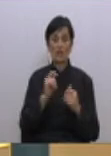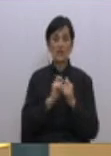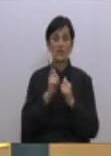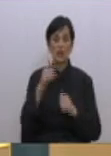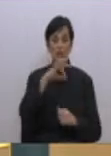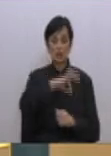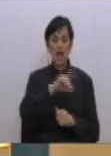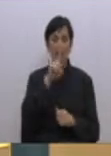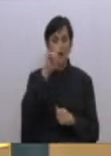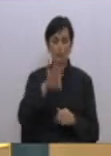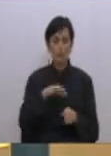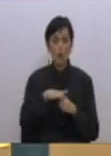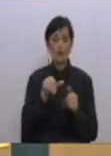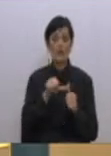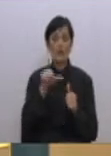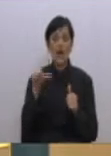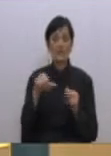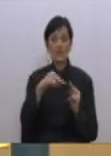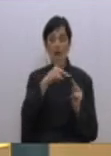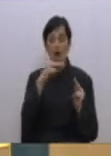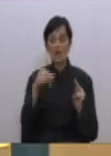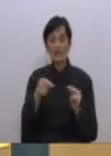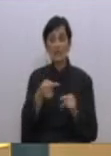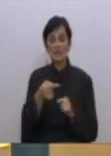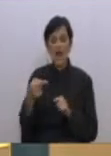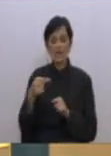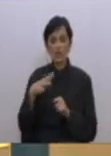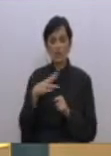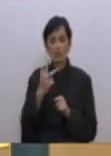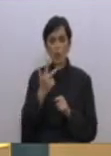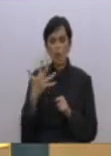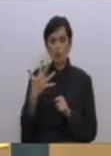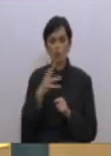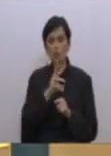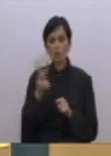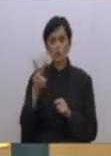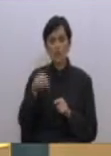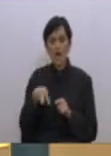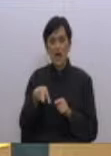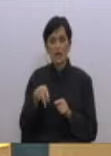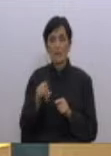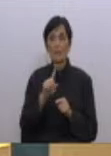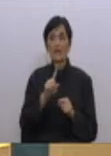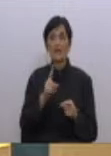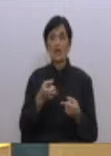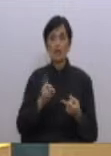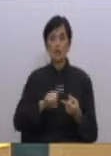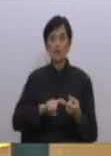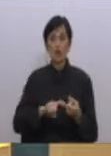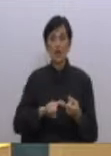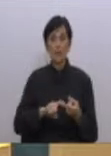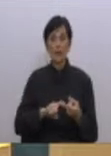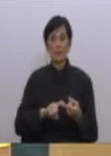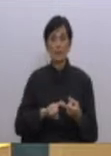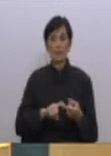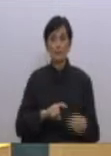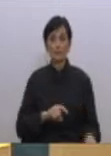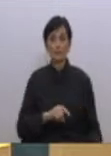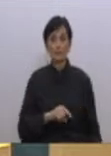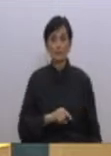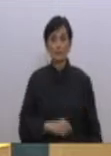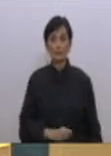საგასრულებული 100%-ით გარდა აქციის და აქ დანაკლისი იყო 35 მილიონ ლარამდე. რაც შეეხება